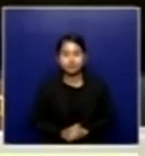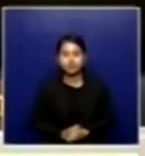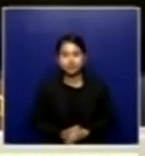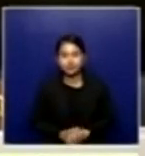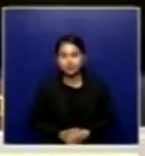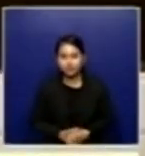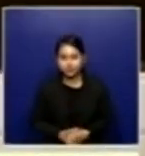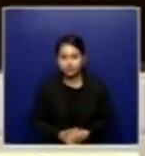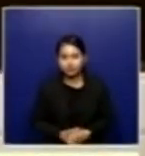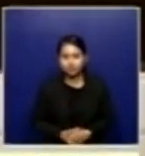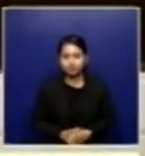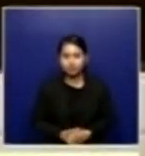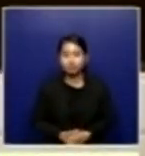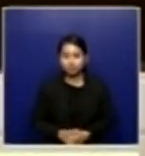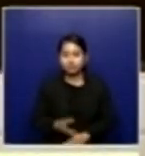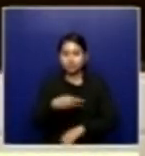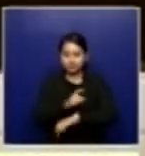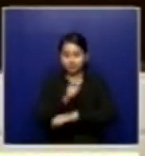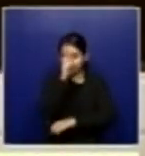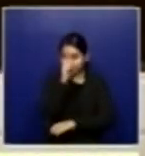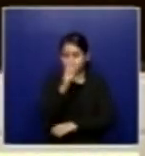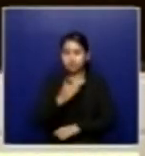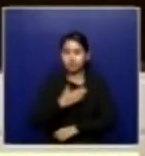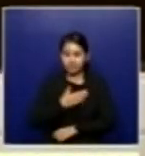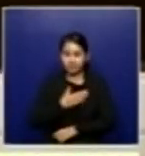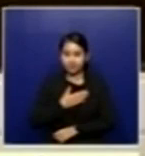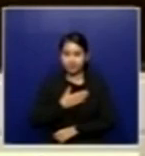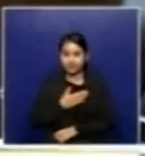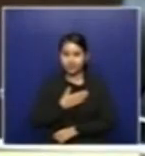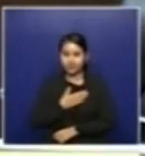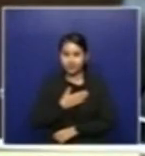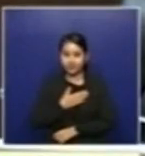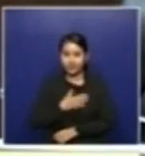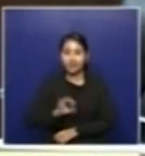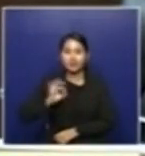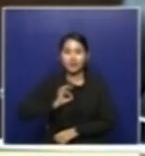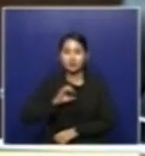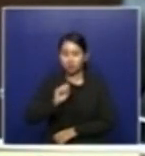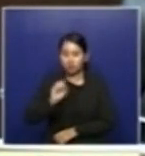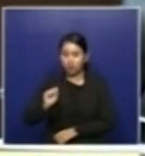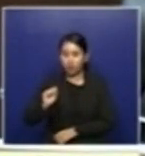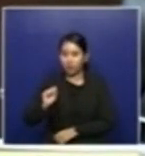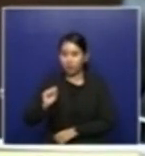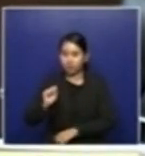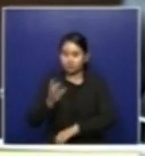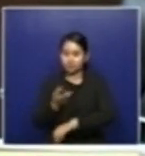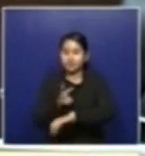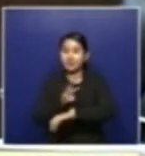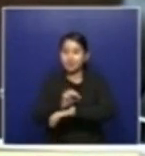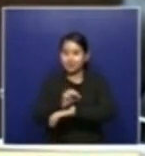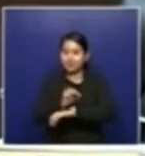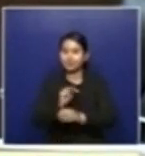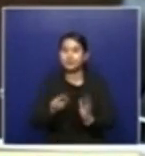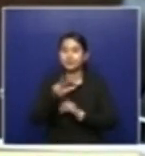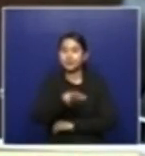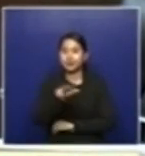กับเรียนท่านประธานที่เคารพกับผมนายยุทธพงศ์จรัสเถียรสมาชิกสภาผู้แทนราษฎรจังหวัดมหาสารคามพร